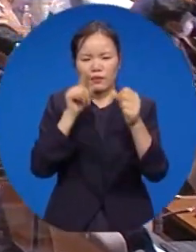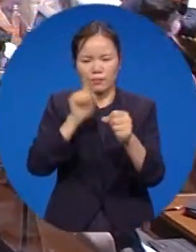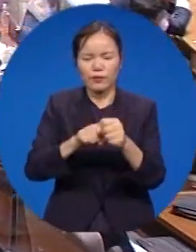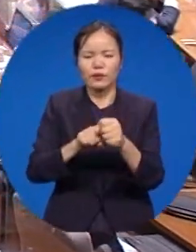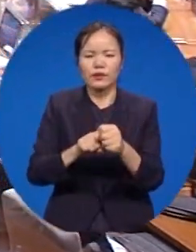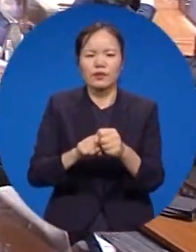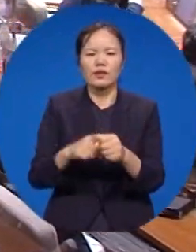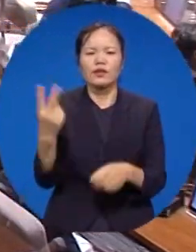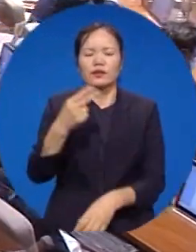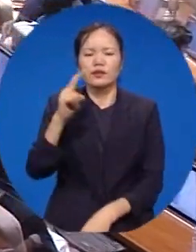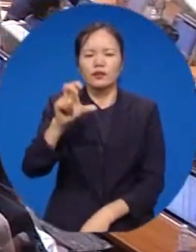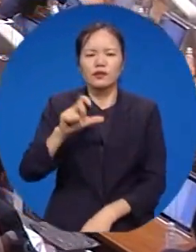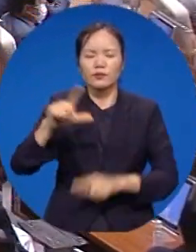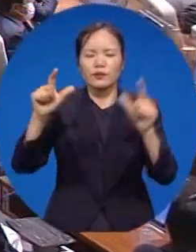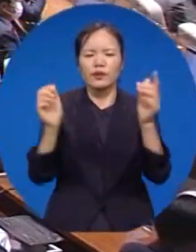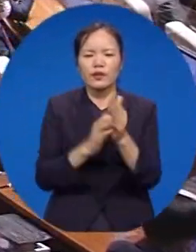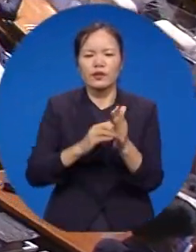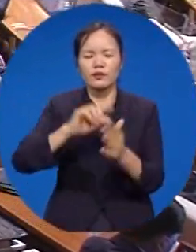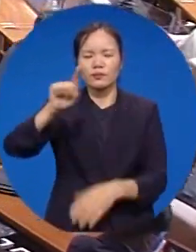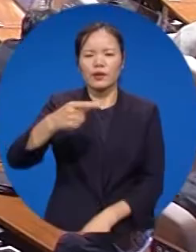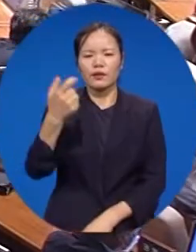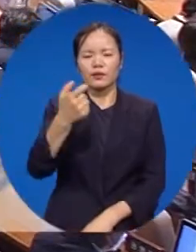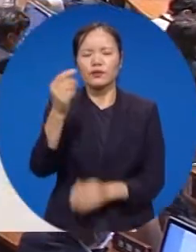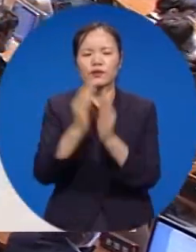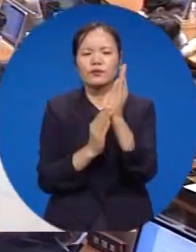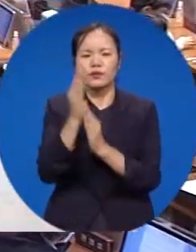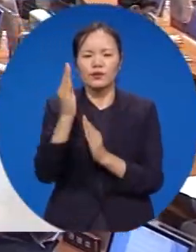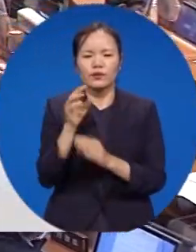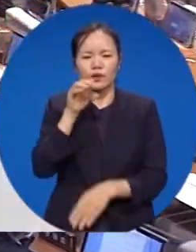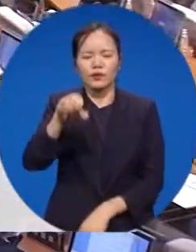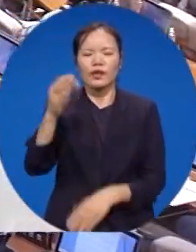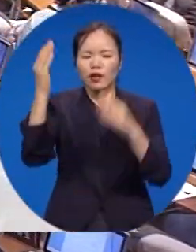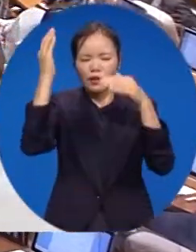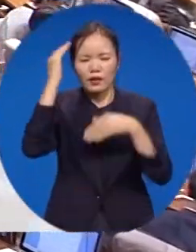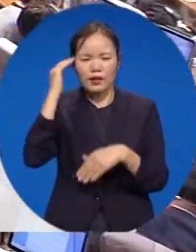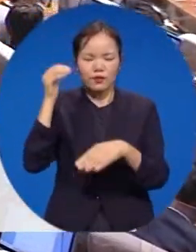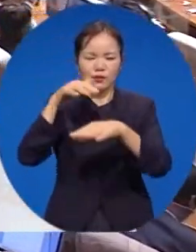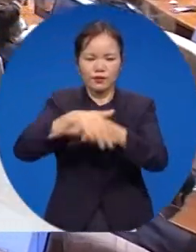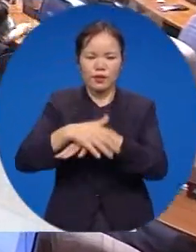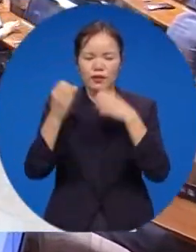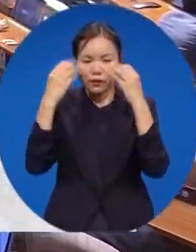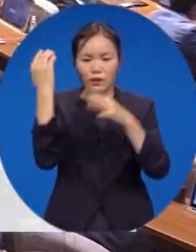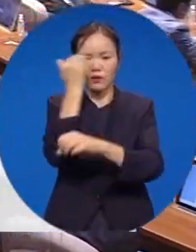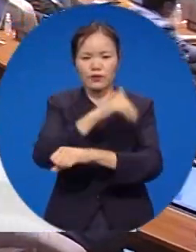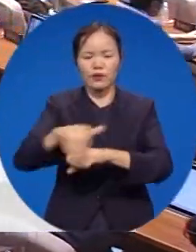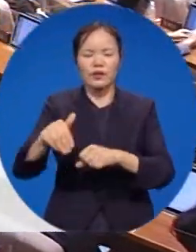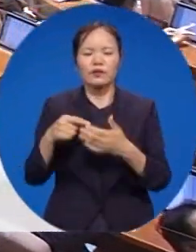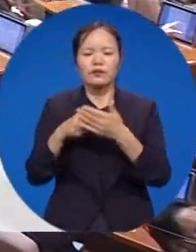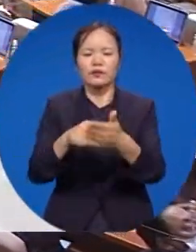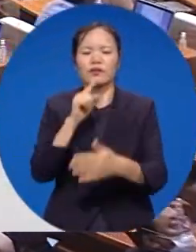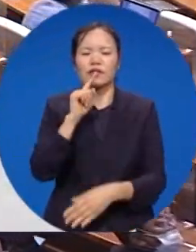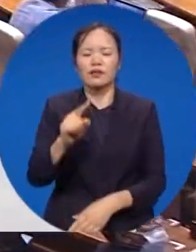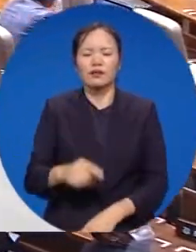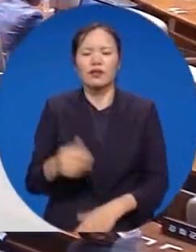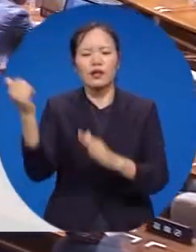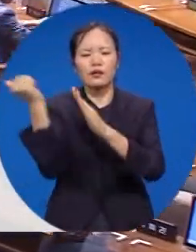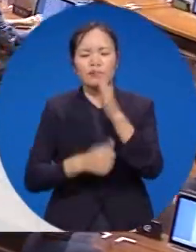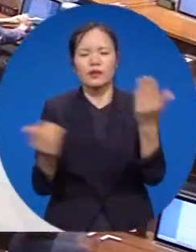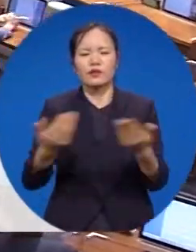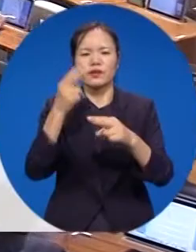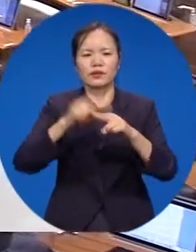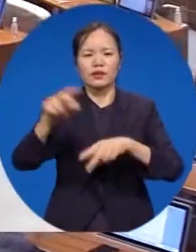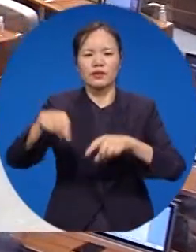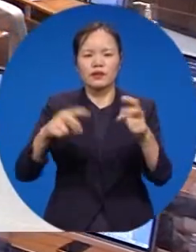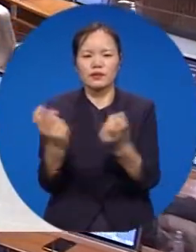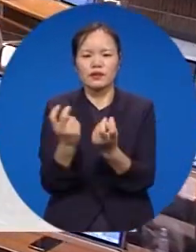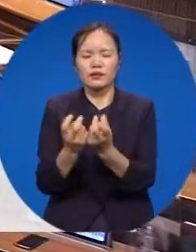2025년까지 총 160조 원을 투입해 한국형 뉴딜을 추진하겠다고 합니다. 실패한 일자리